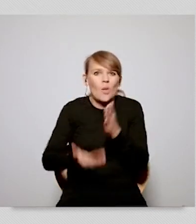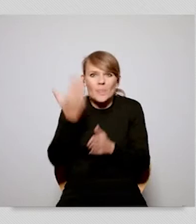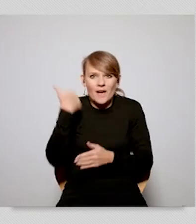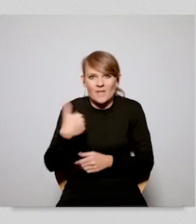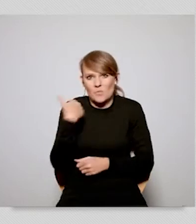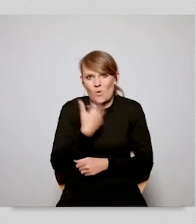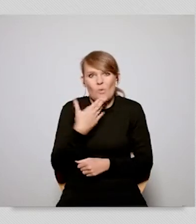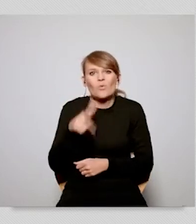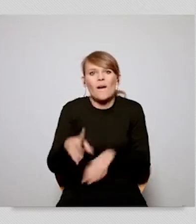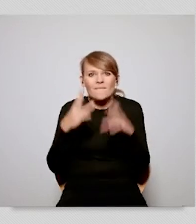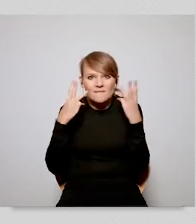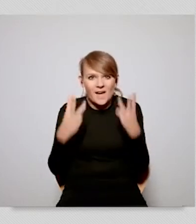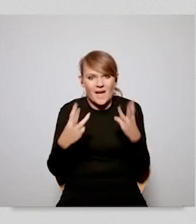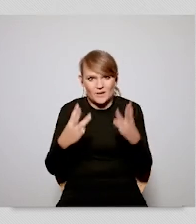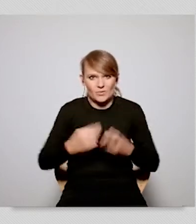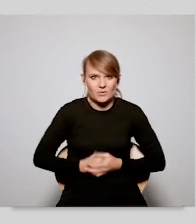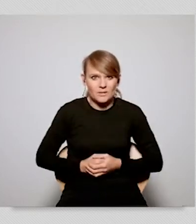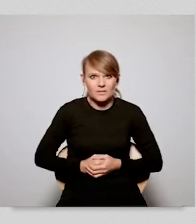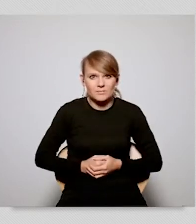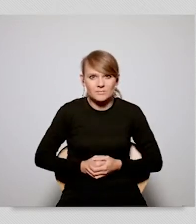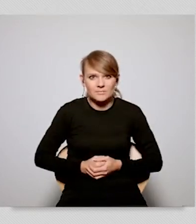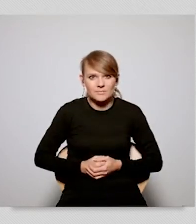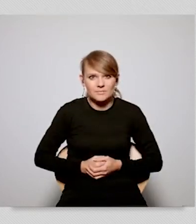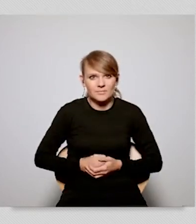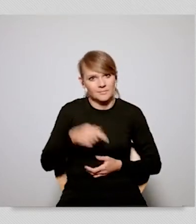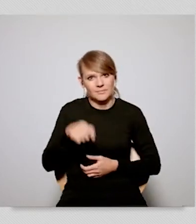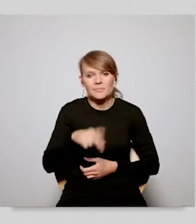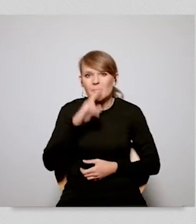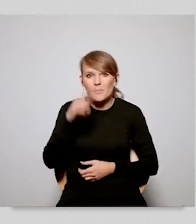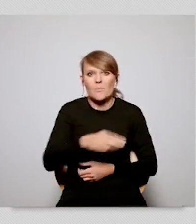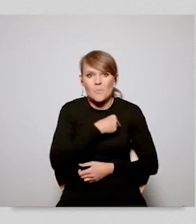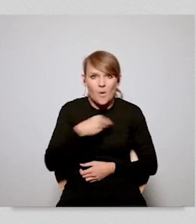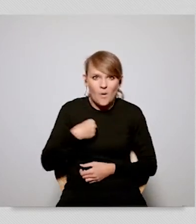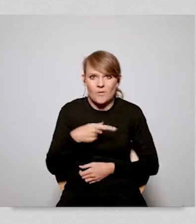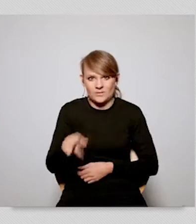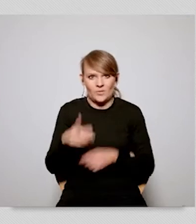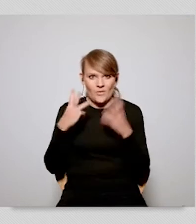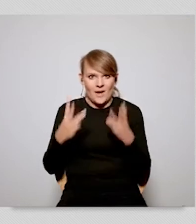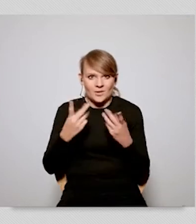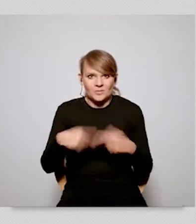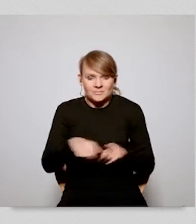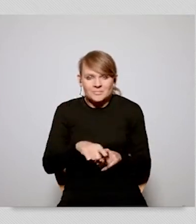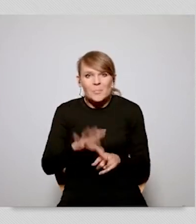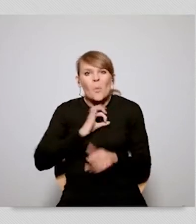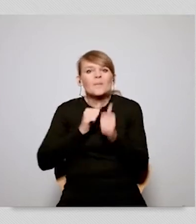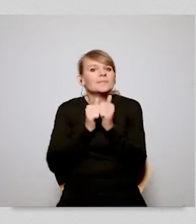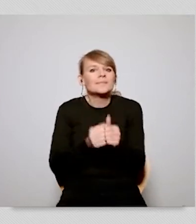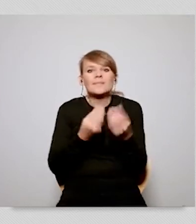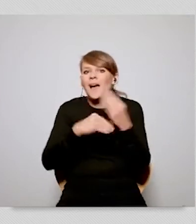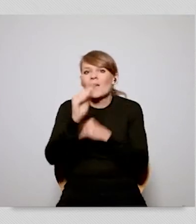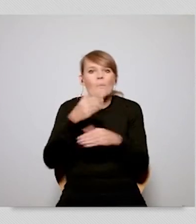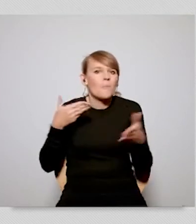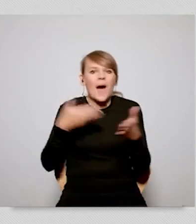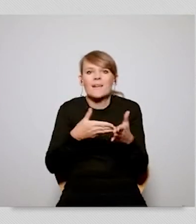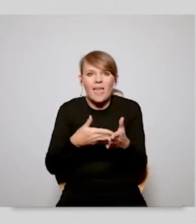są ważne, żeby weszły z perspektywy Polski. Więc tutaj moim zdaniem największą barierą jest strach przed